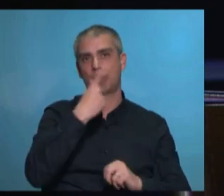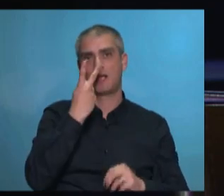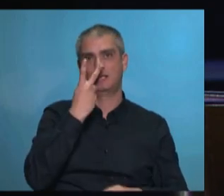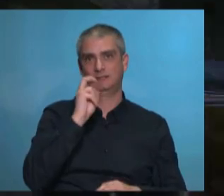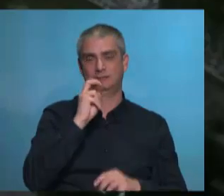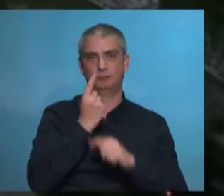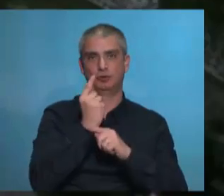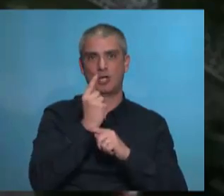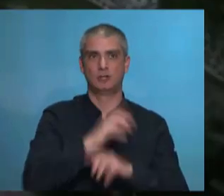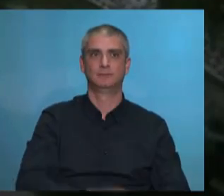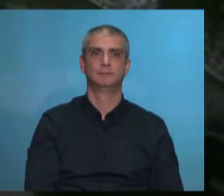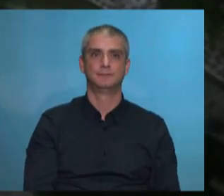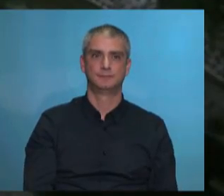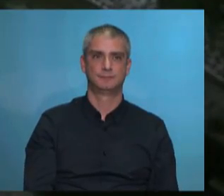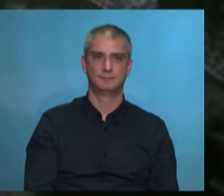שניות. הנה.